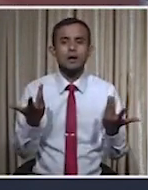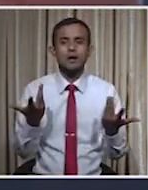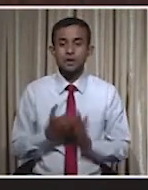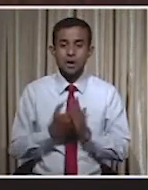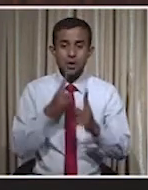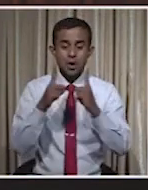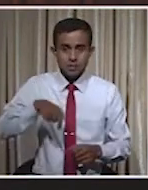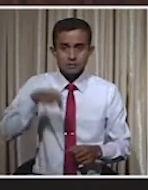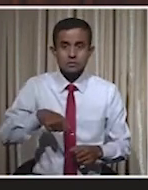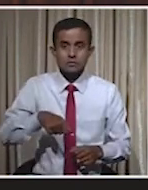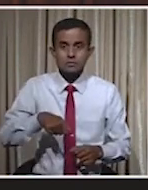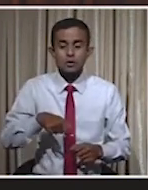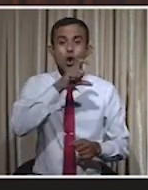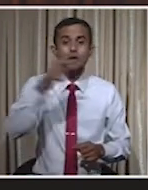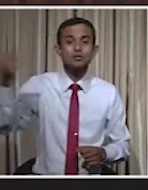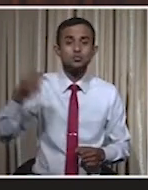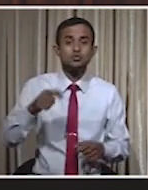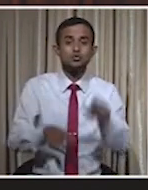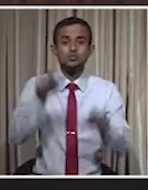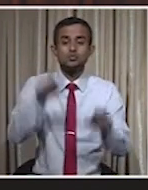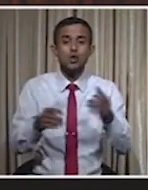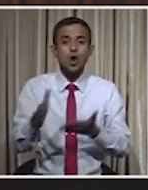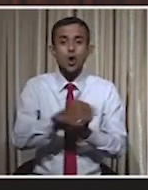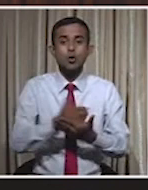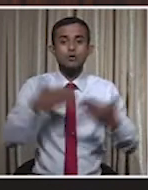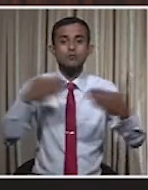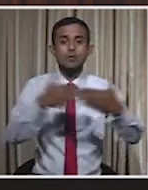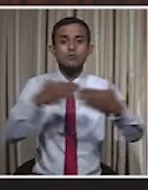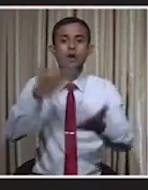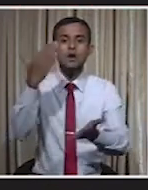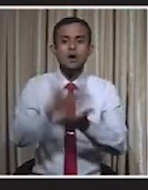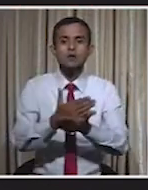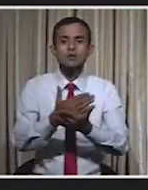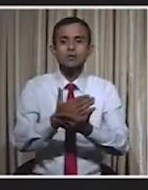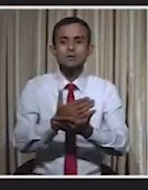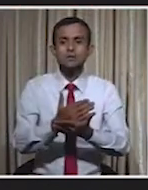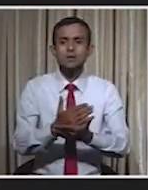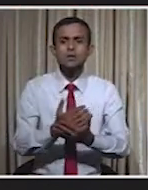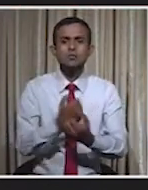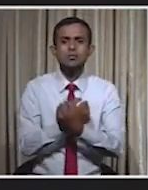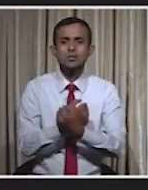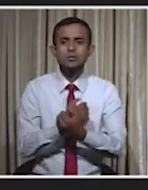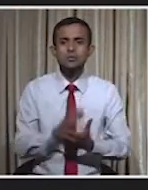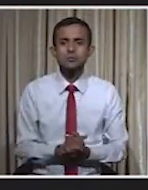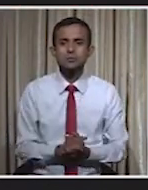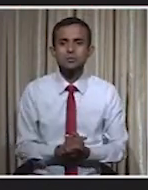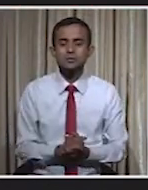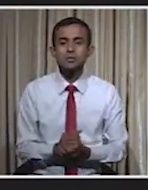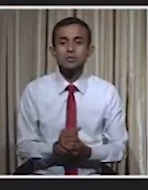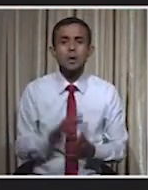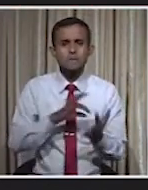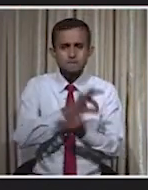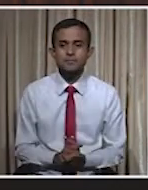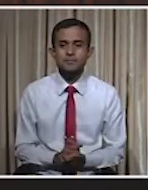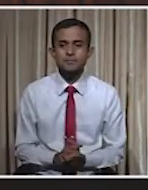ප්‍රශ්නේ මතු කරා දැන් අද කොළඹට එන සෙනග සියල්ල බැරියර්ස් දාලා මේ නවත්තලා කියලා පොලිසිය එතුමා මොකද මේ කරන්නේ එහෙම කොහොමද මේ ප්‍රජාතන්ත්‍රවාදයක්